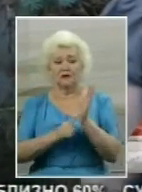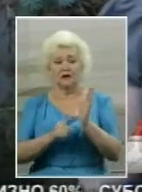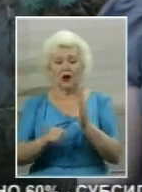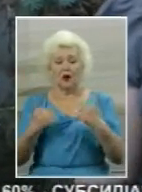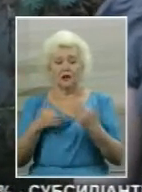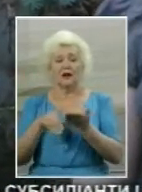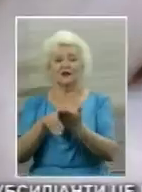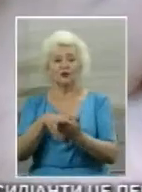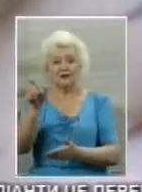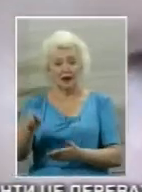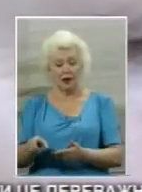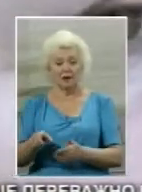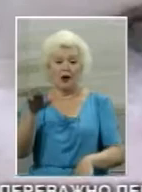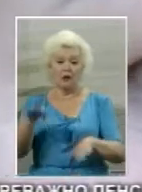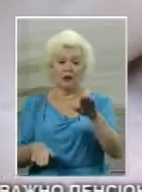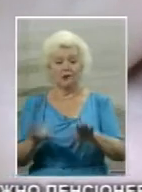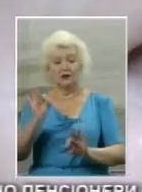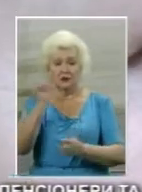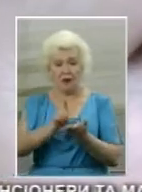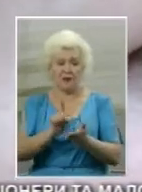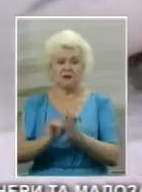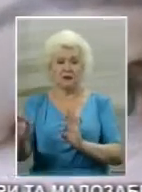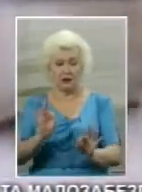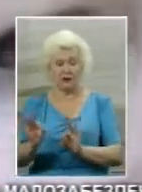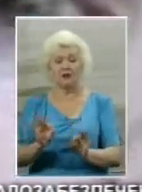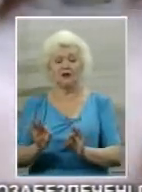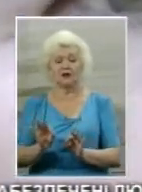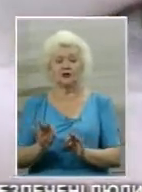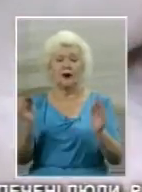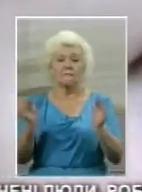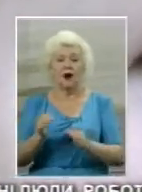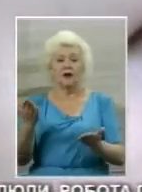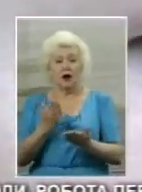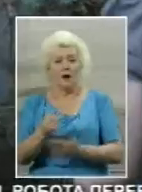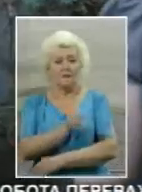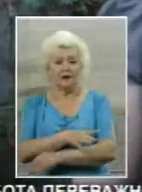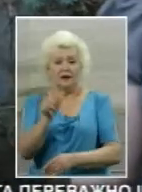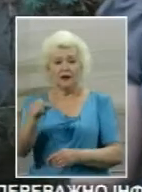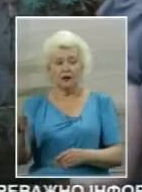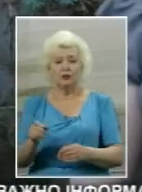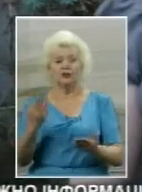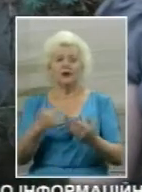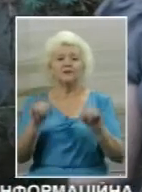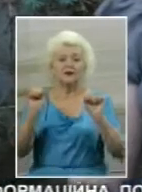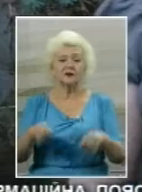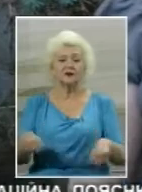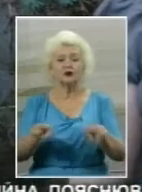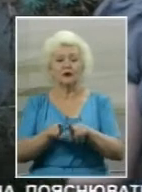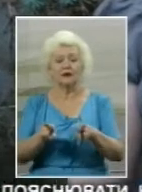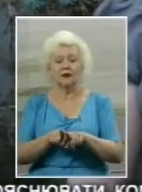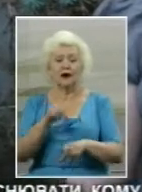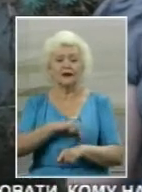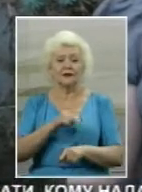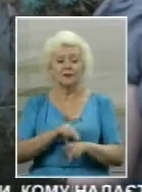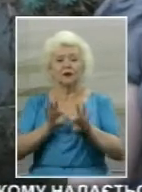мене субсидіанти. Переважно пенсіонери, звісно, пенсіонери, малоімущі люди. В основному це така, ну, знаєте,